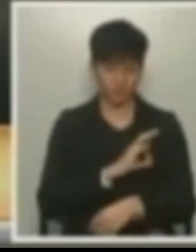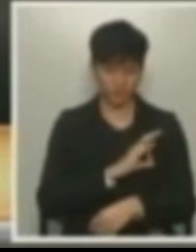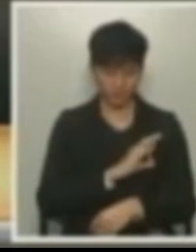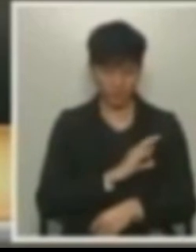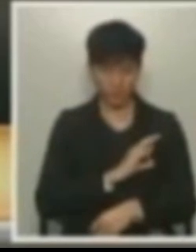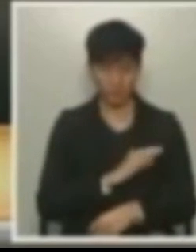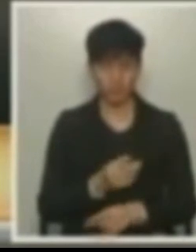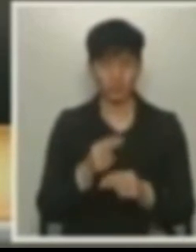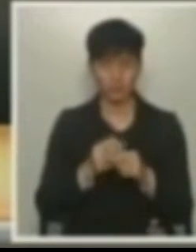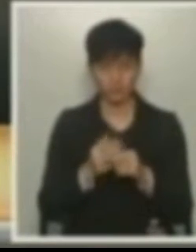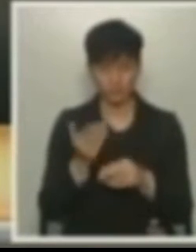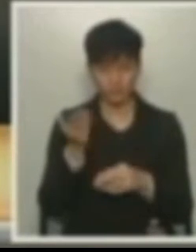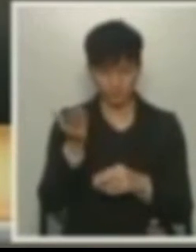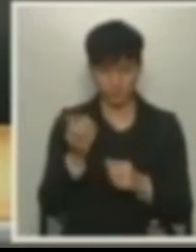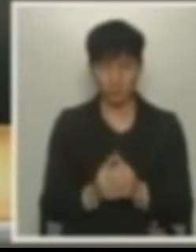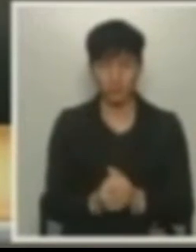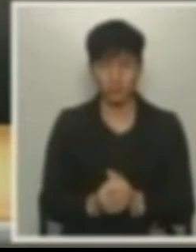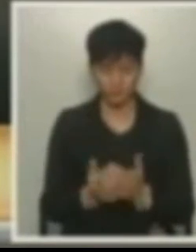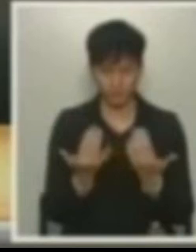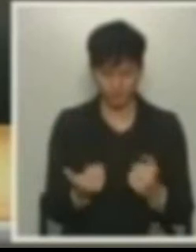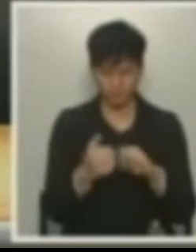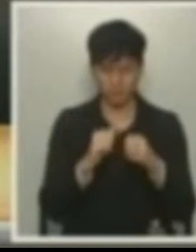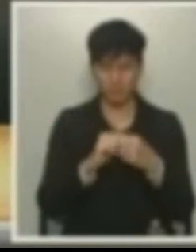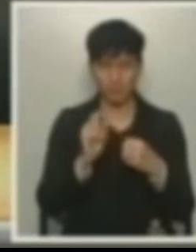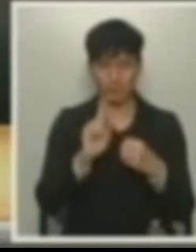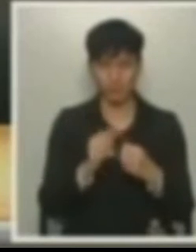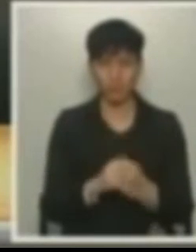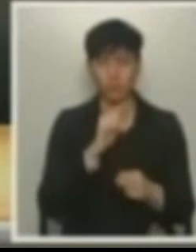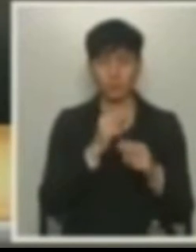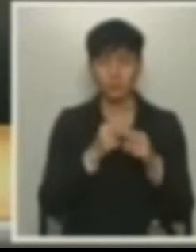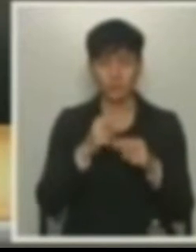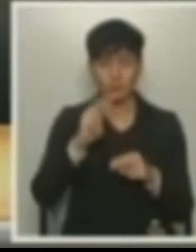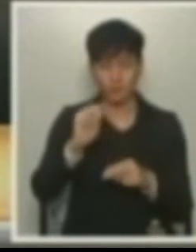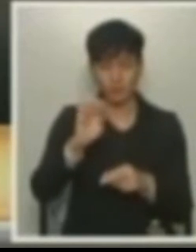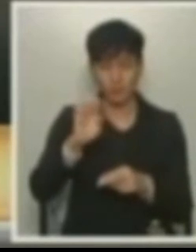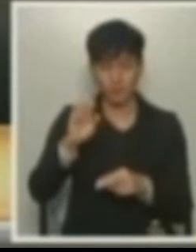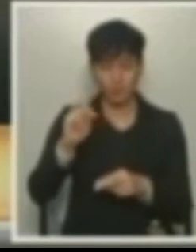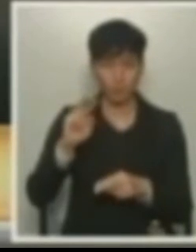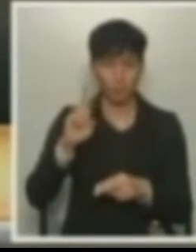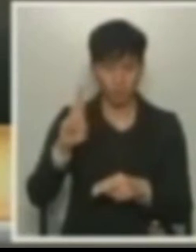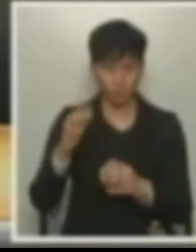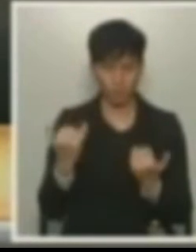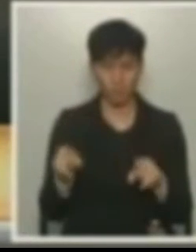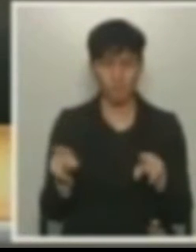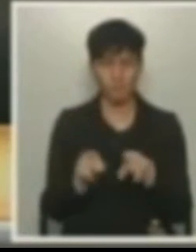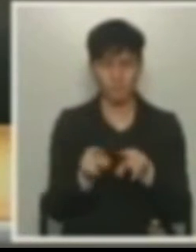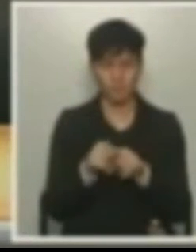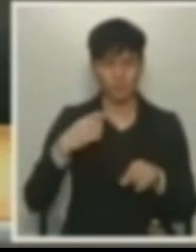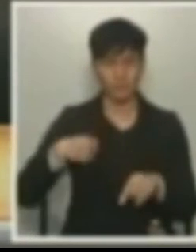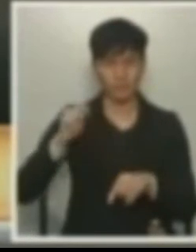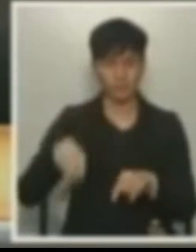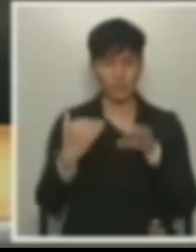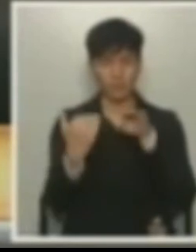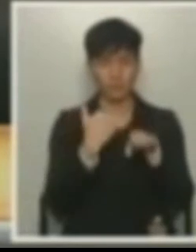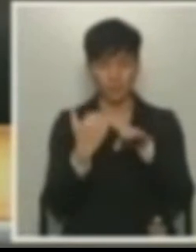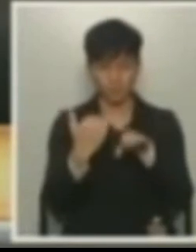ที่ได้อภิปรายไปตอนนี้มีปัญหาจริงๆครับทางท่านนิกรจำนงเสนอร่างพระบัญญัติเรื่องศาลจราจรเข้าไปเป็นร่างแรกของสภาแห่งนี้ที่ส.